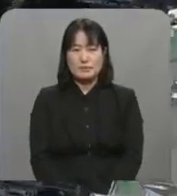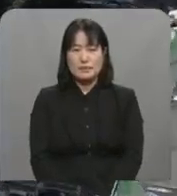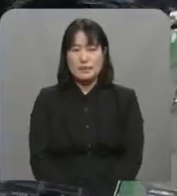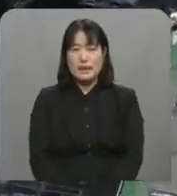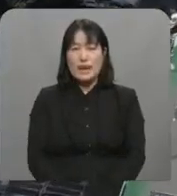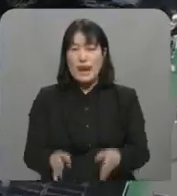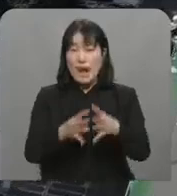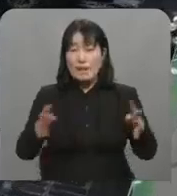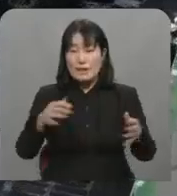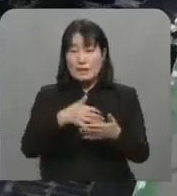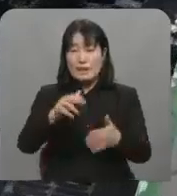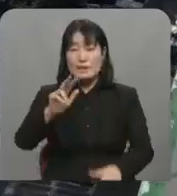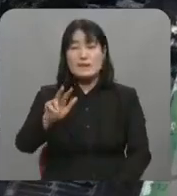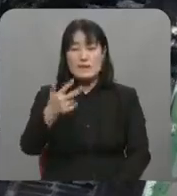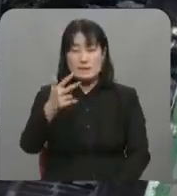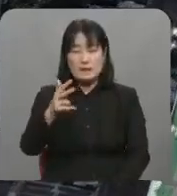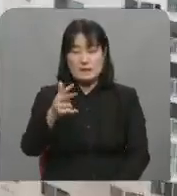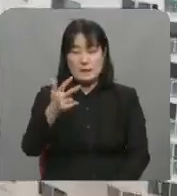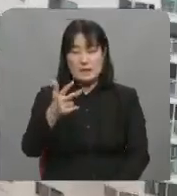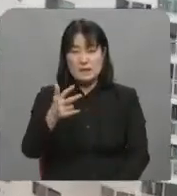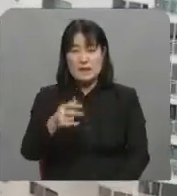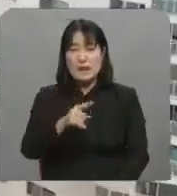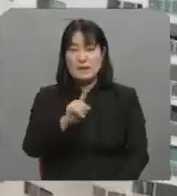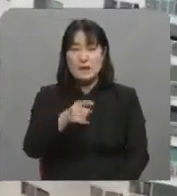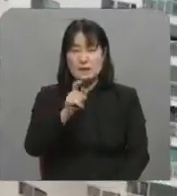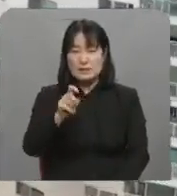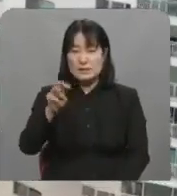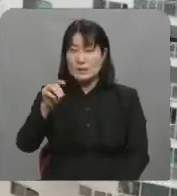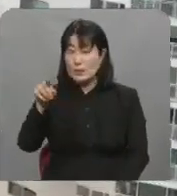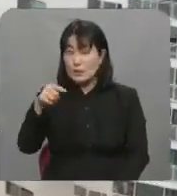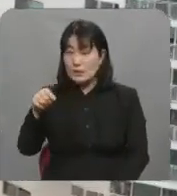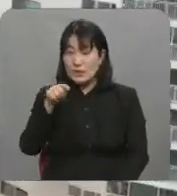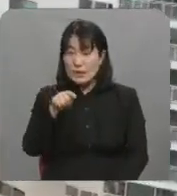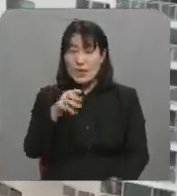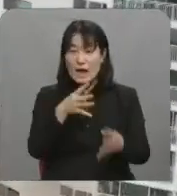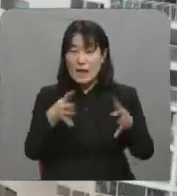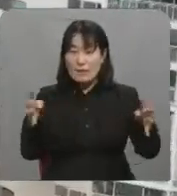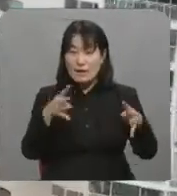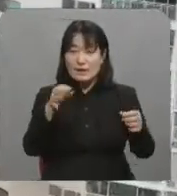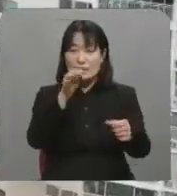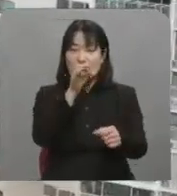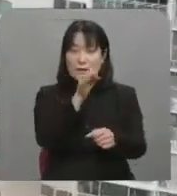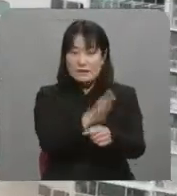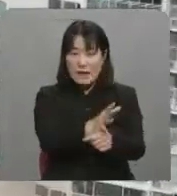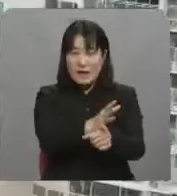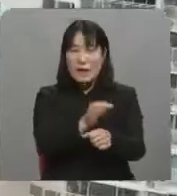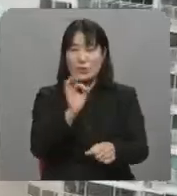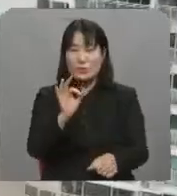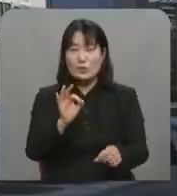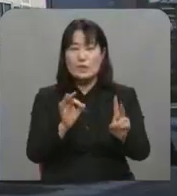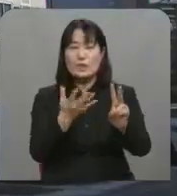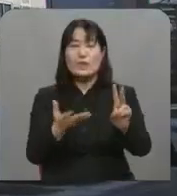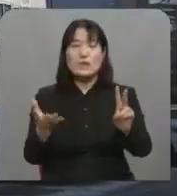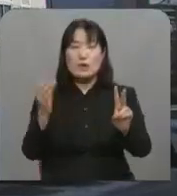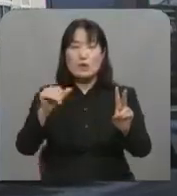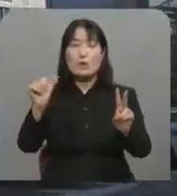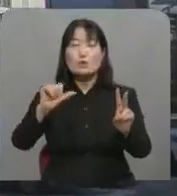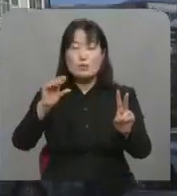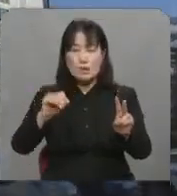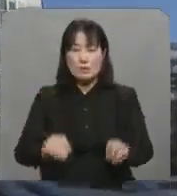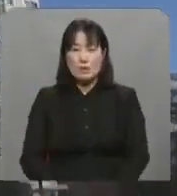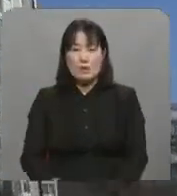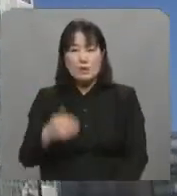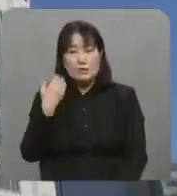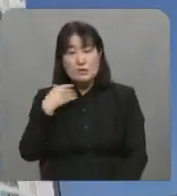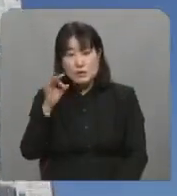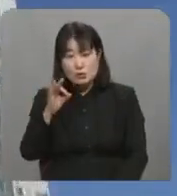700세대 규모의 한 아파트 단지입니다. 110제곱미터 규모의 이 아파트의 평균 매매 가격은 2억 5천만 원대입니다. 그런데